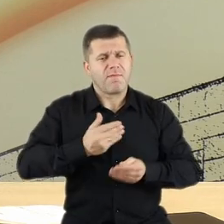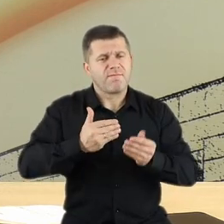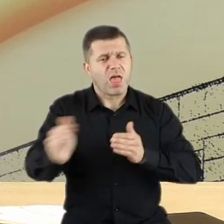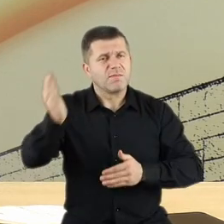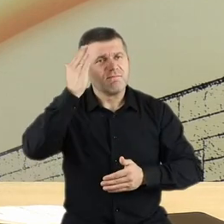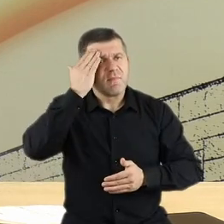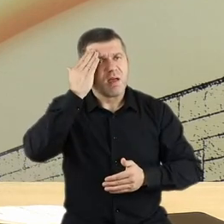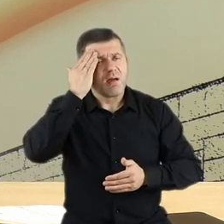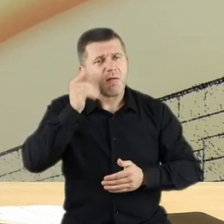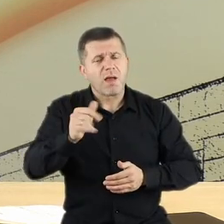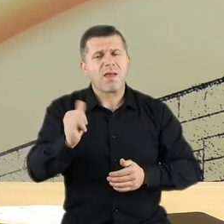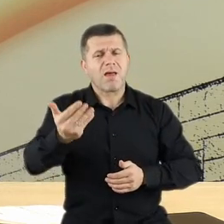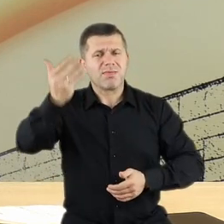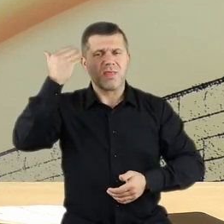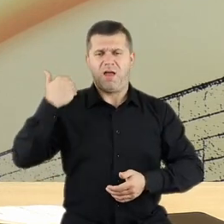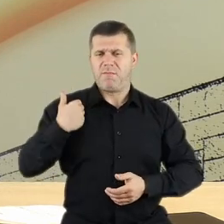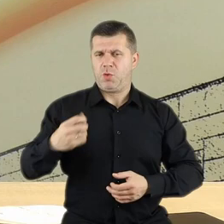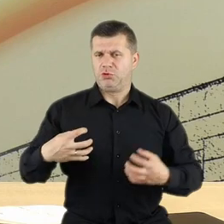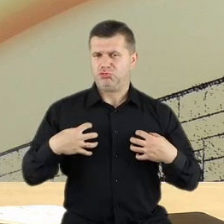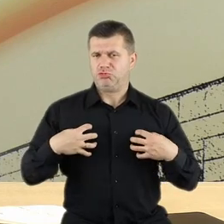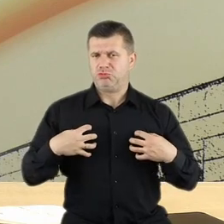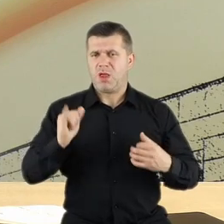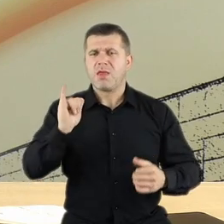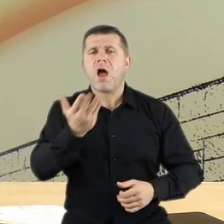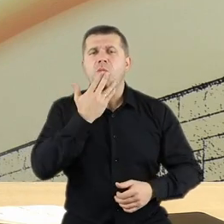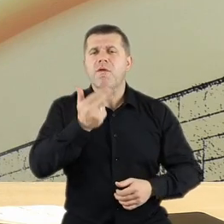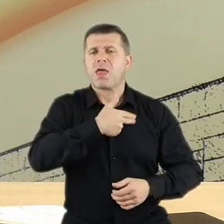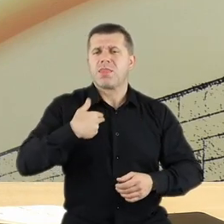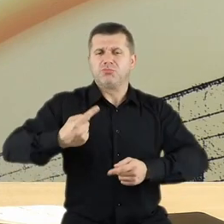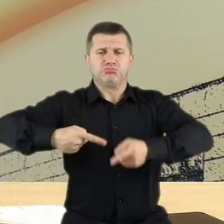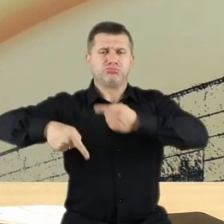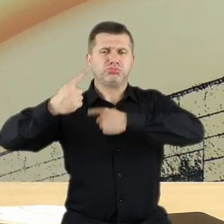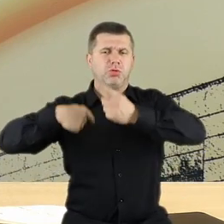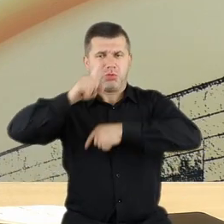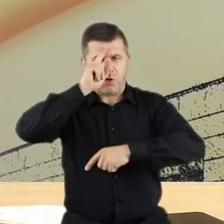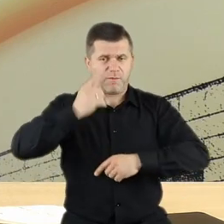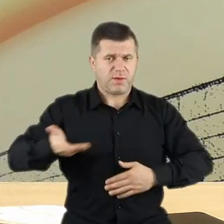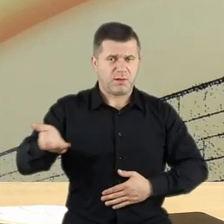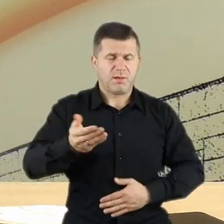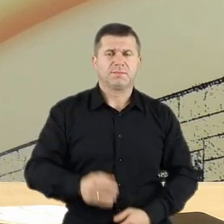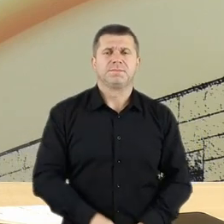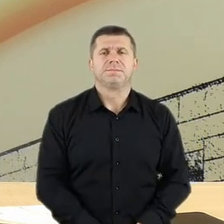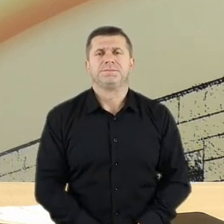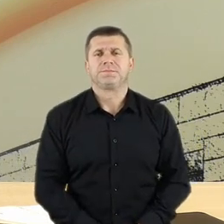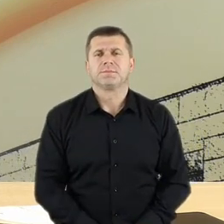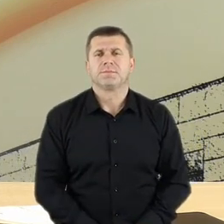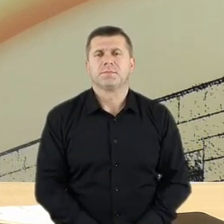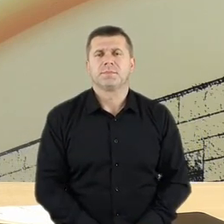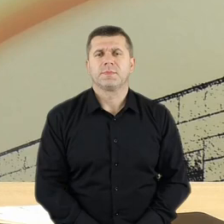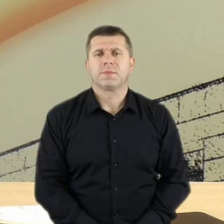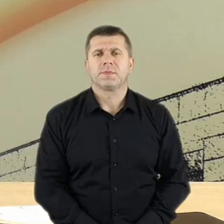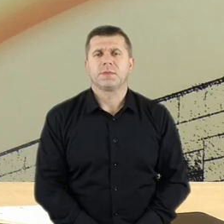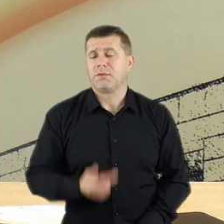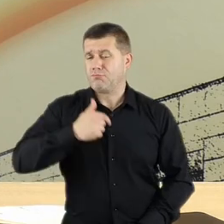w tą wiedzę jak to dawniej żyli i jak mówili Nasi przodkowie No chyba